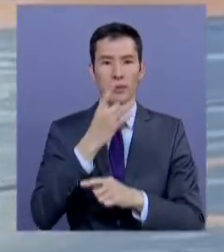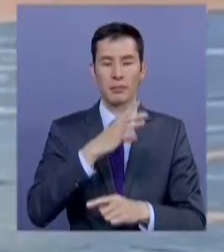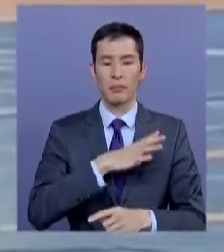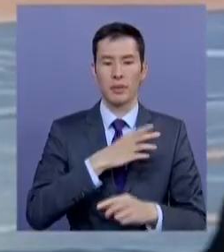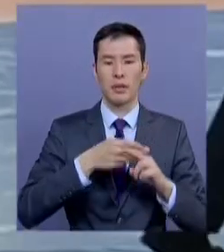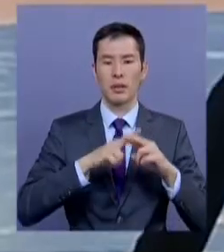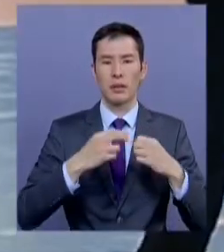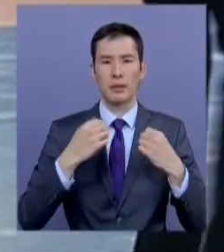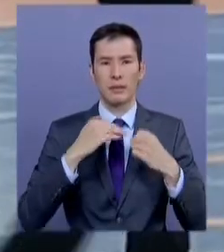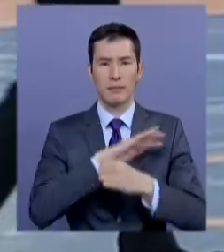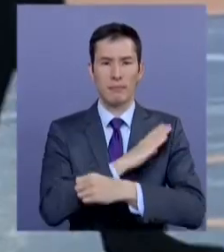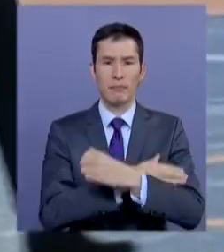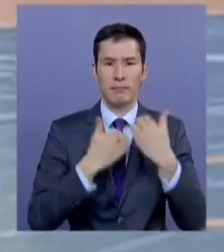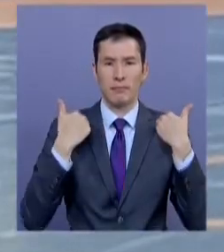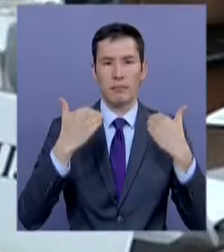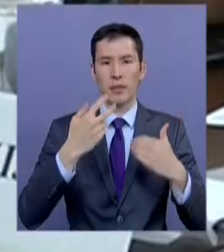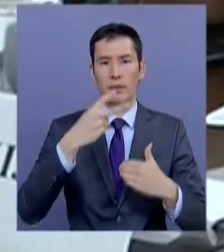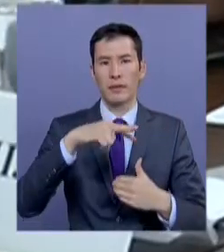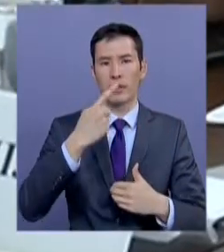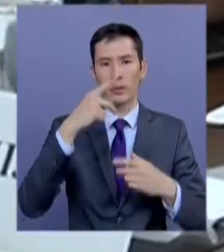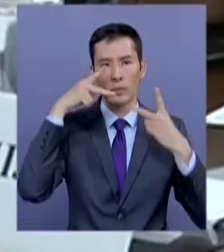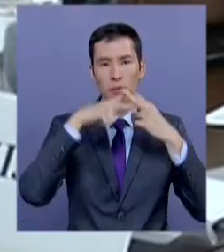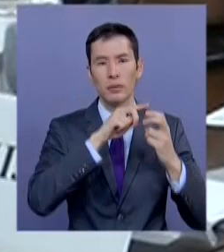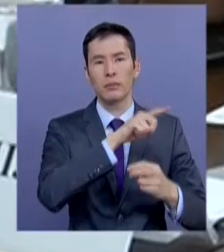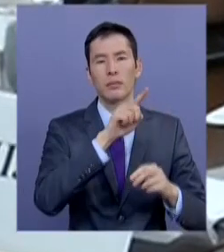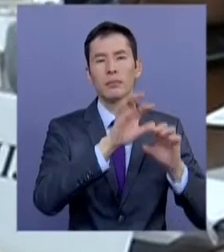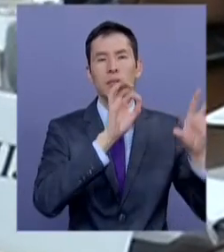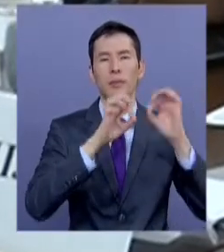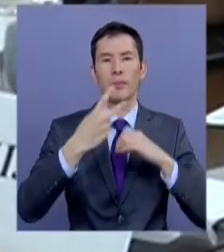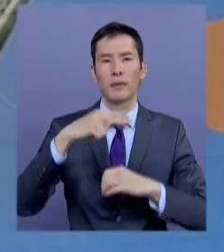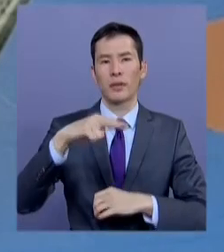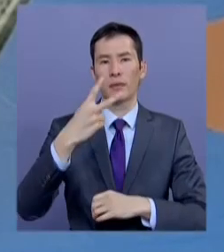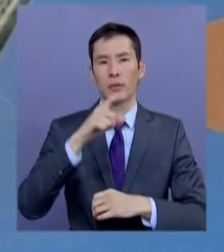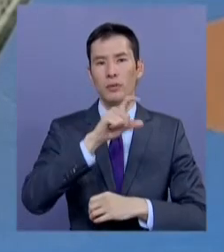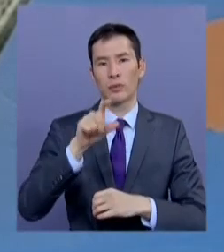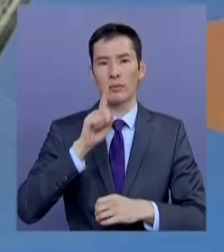Өзара мықтыны анықтау үшін қаладағы 21 университеттен 22 тәлімгер қатысты.